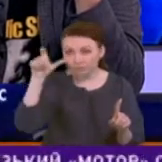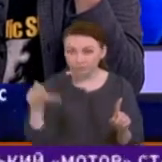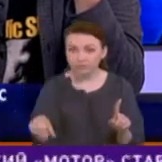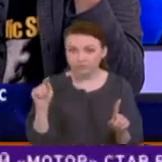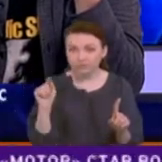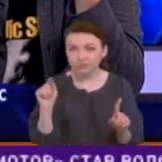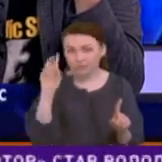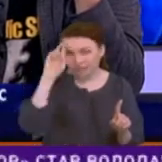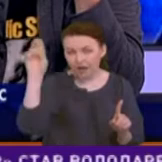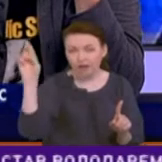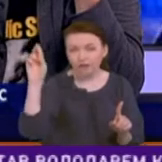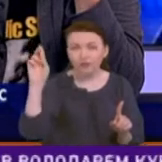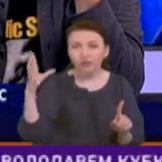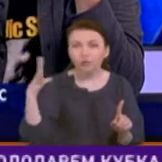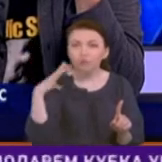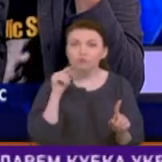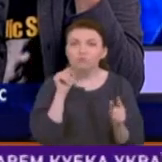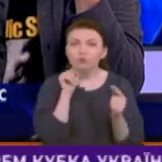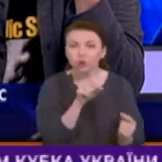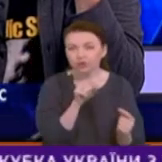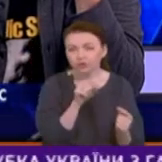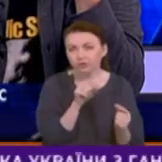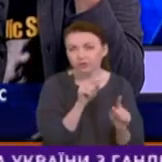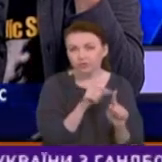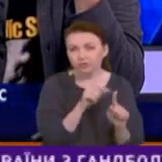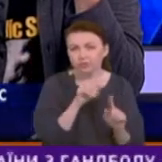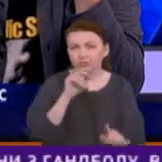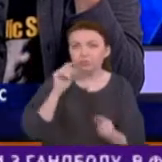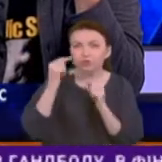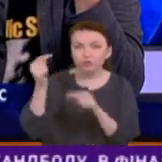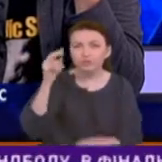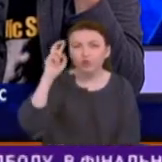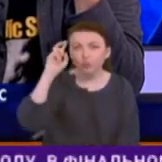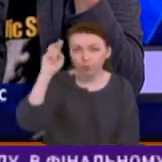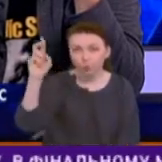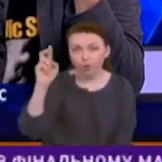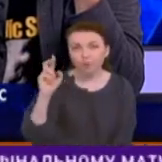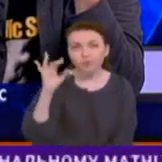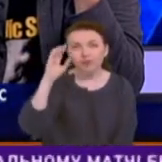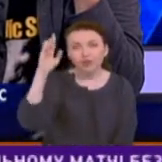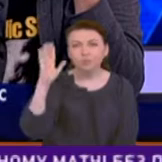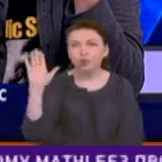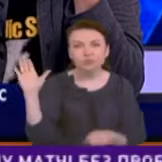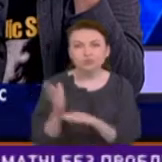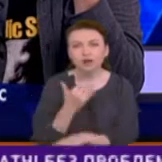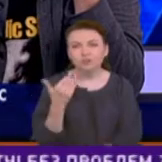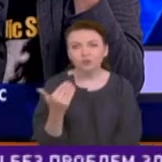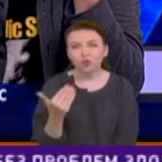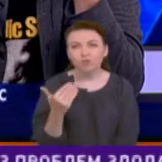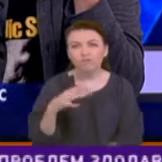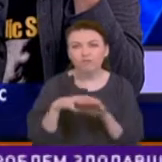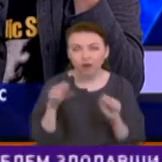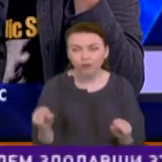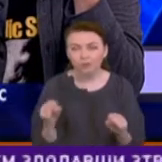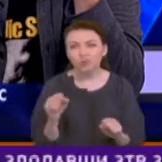це був противником, став противником Бога, да, і Бог зняв з нього